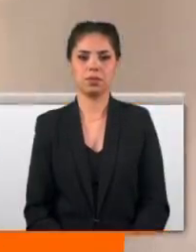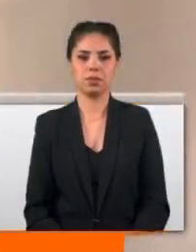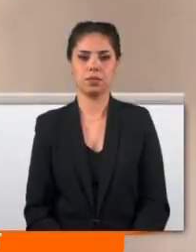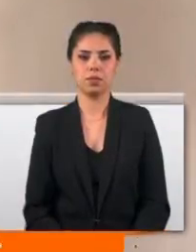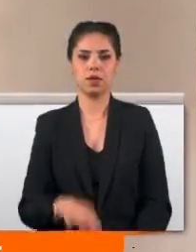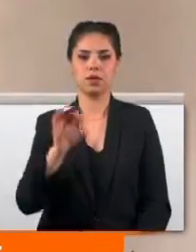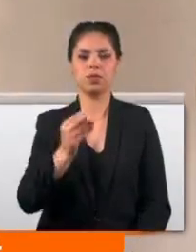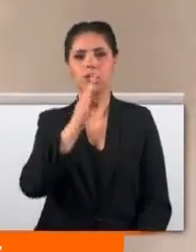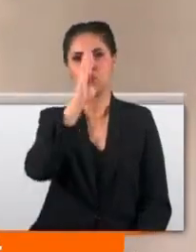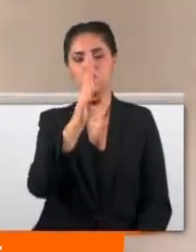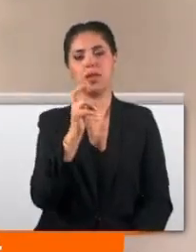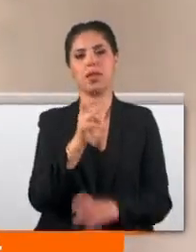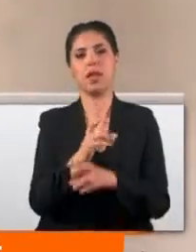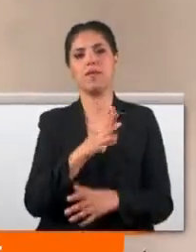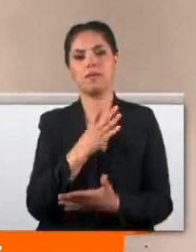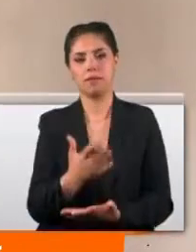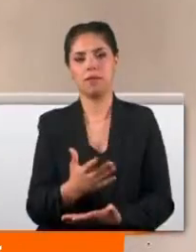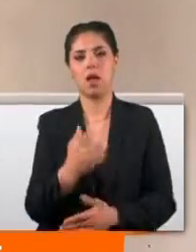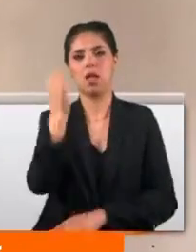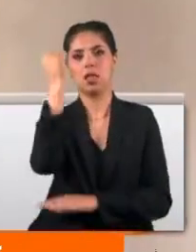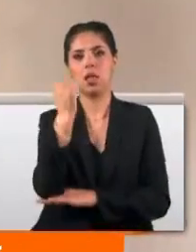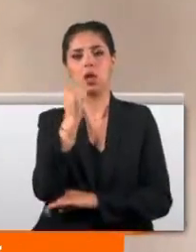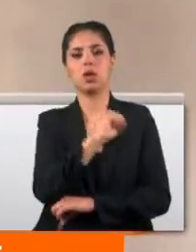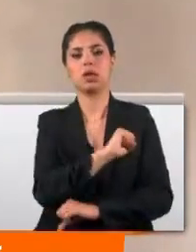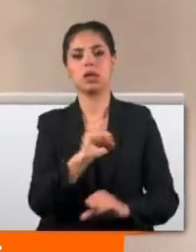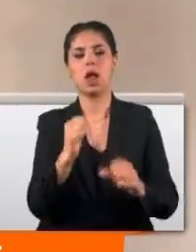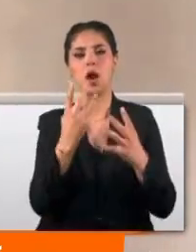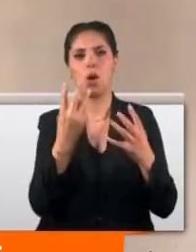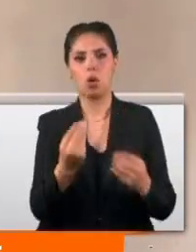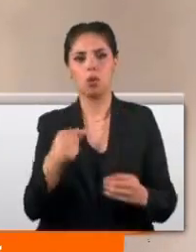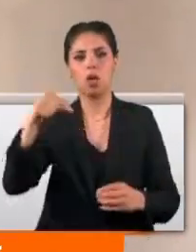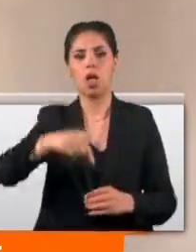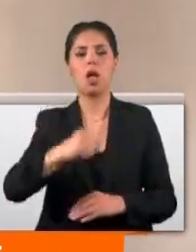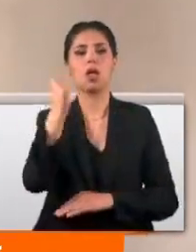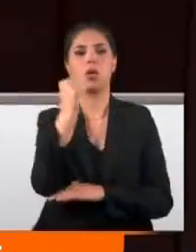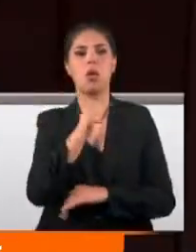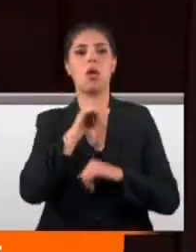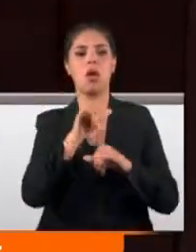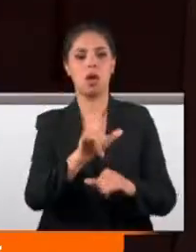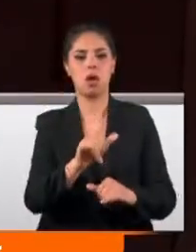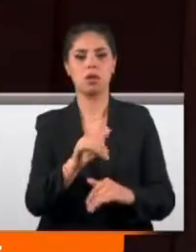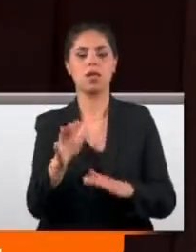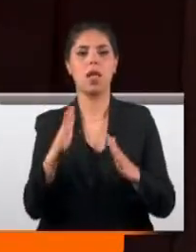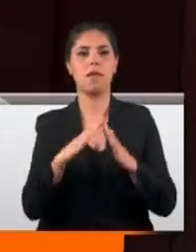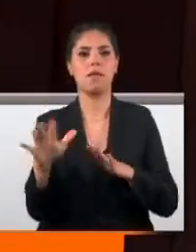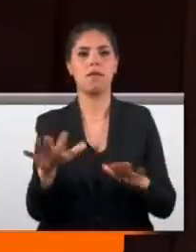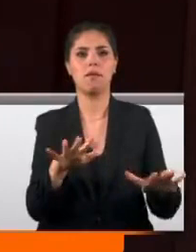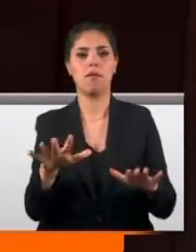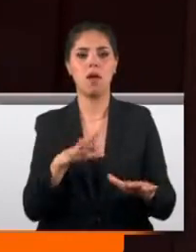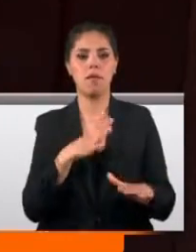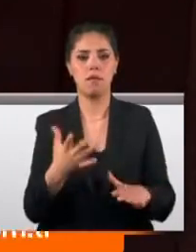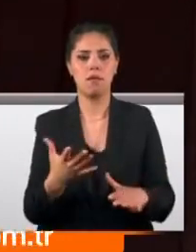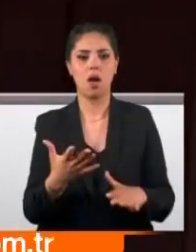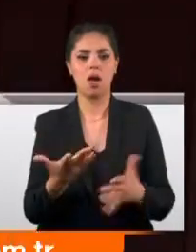Şu an çok ciddi bir tehlike var çünkü ana kolonlara da zarar verdiler. Alt kolonlar da aynı şekilde. Sallanıyor ev.